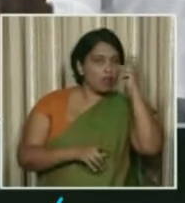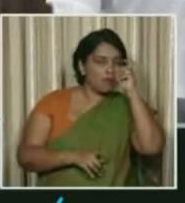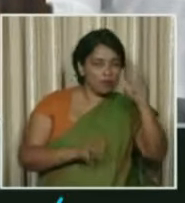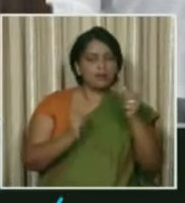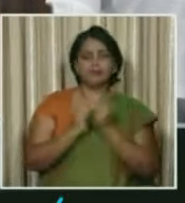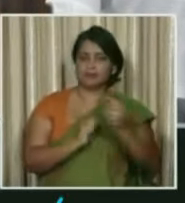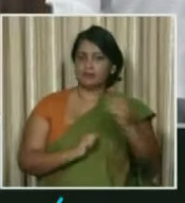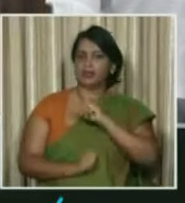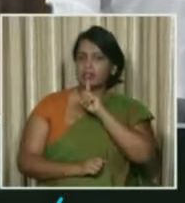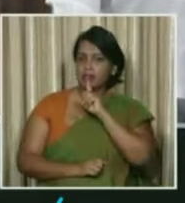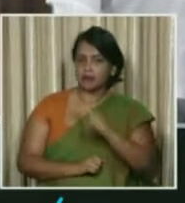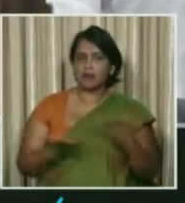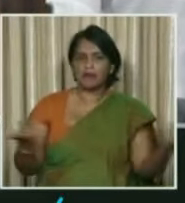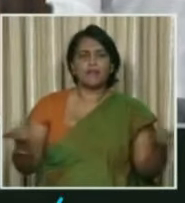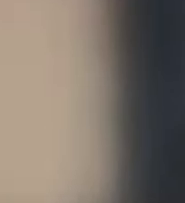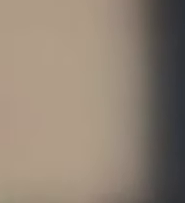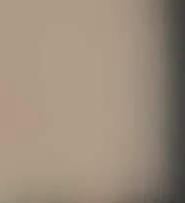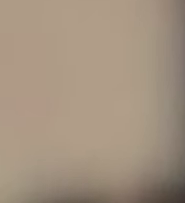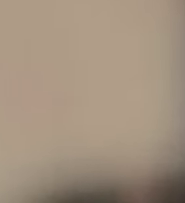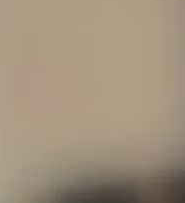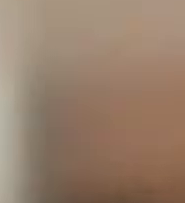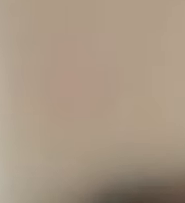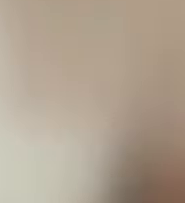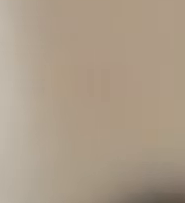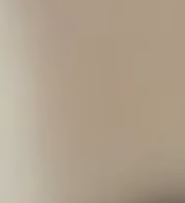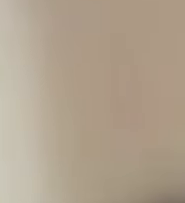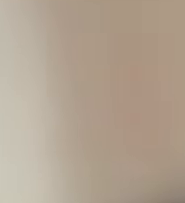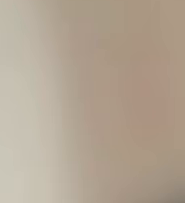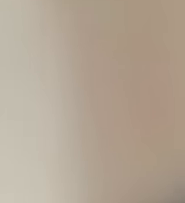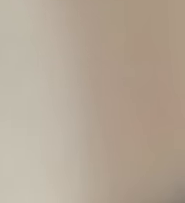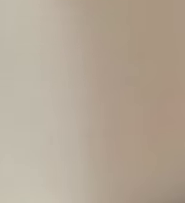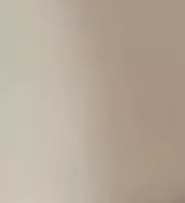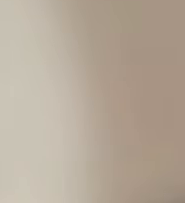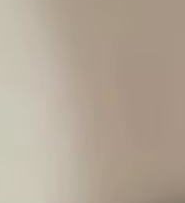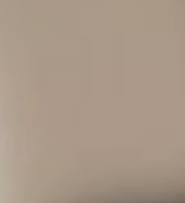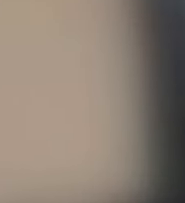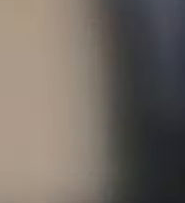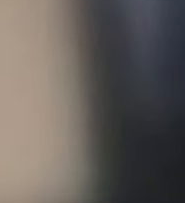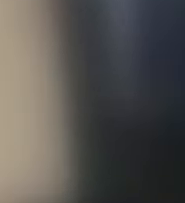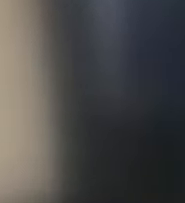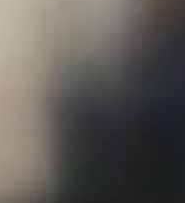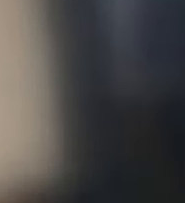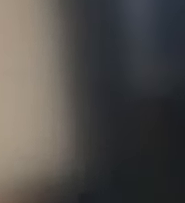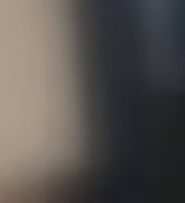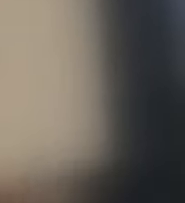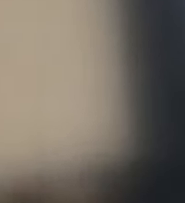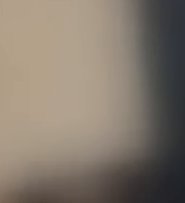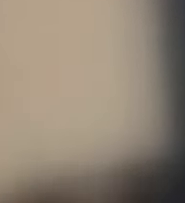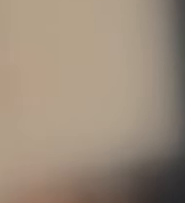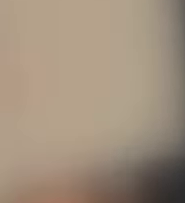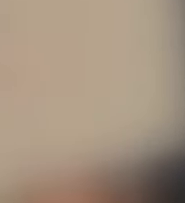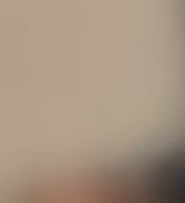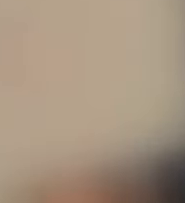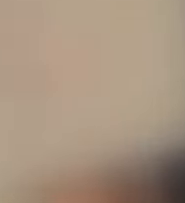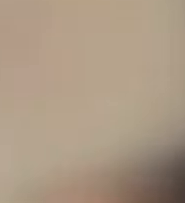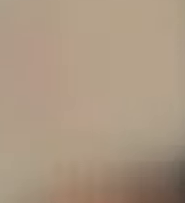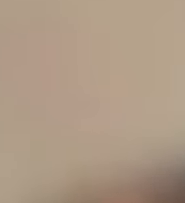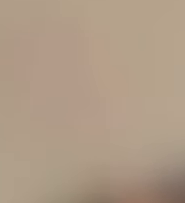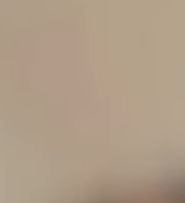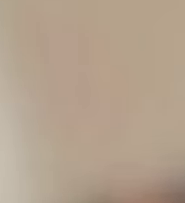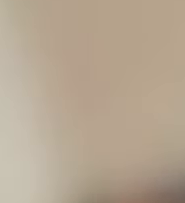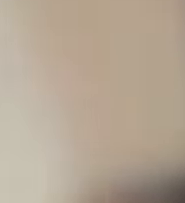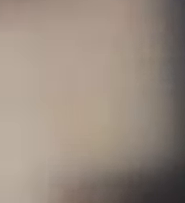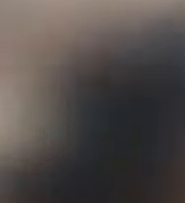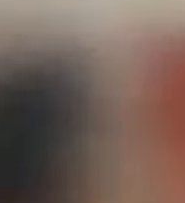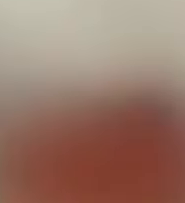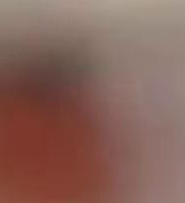කටයුතු කරන්නම් කියලා වෙන මොකද්ද කරන්න කියන්නේ මෙතුමන්ලට අයිතියක් තියෙනවනේ මේ කොවිලේ වන්දනාමාන කරන්න නෑ නෑ නායකතුමා නෑ